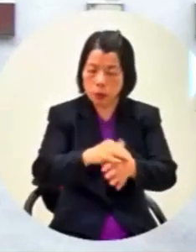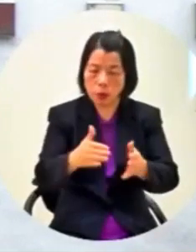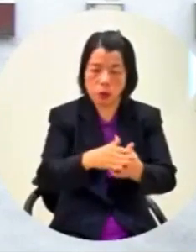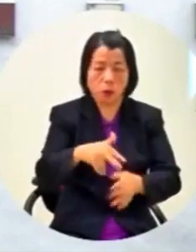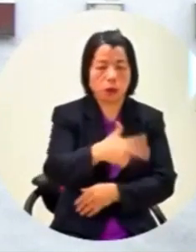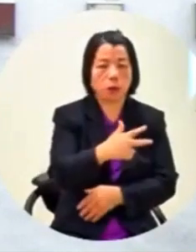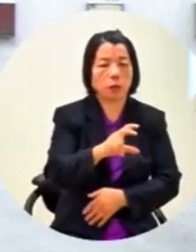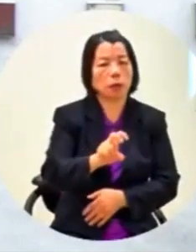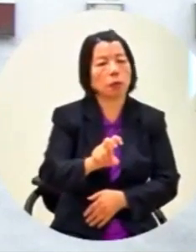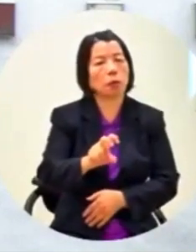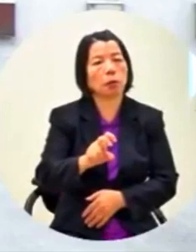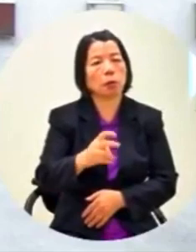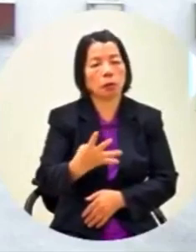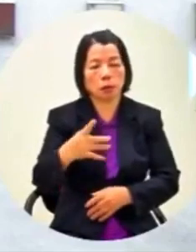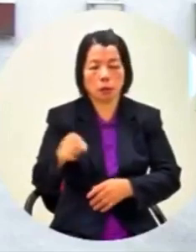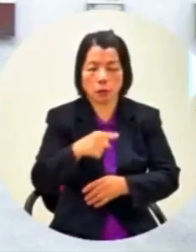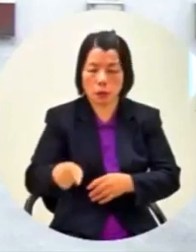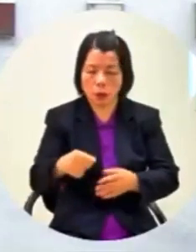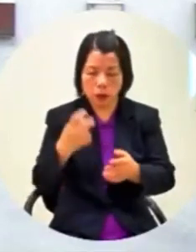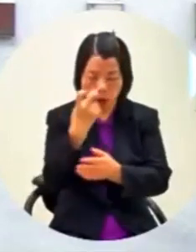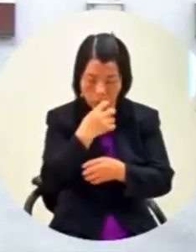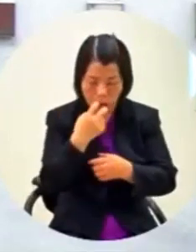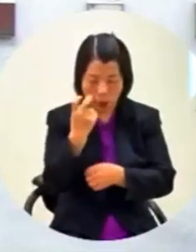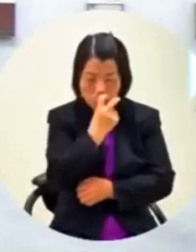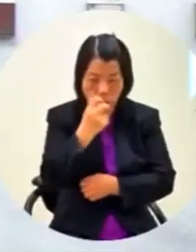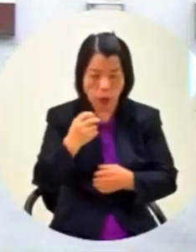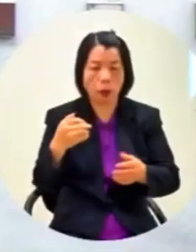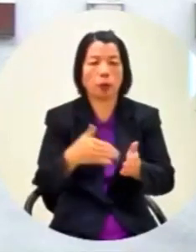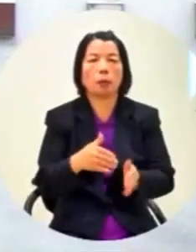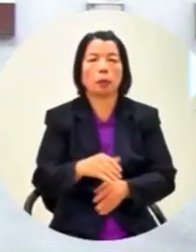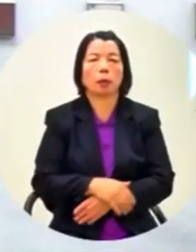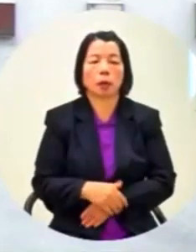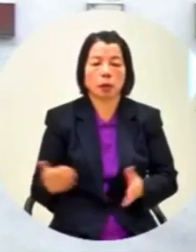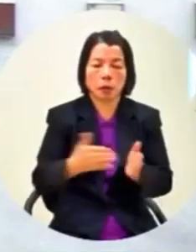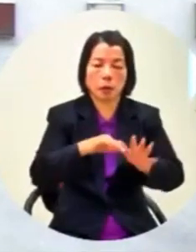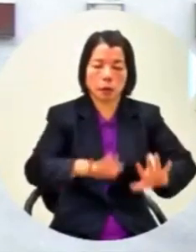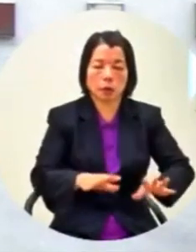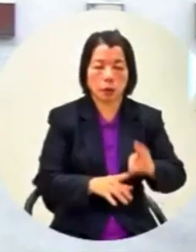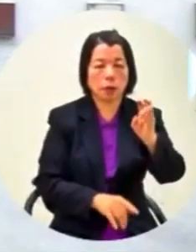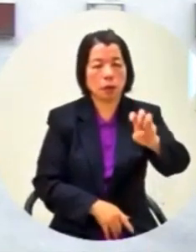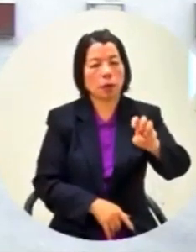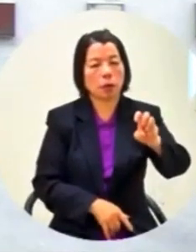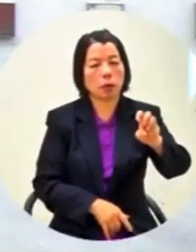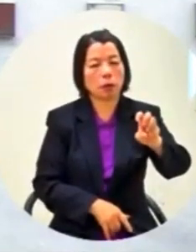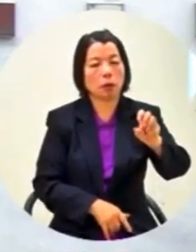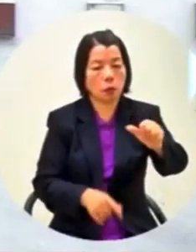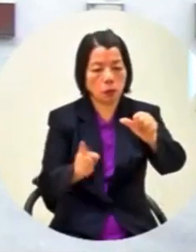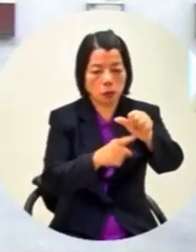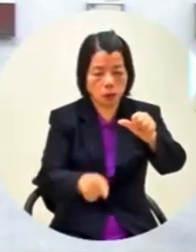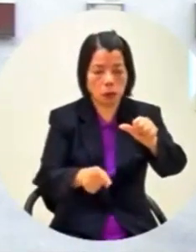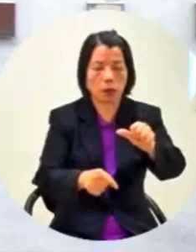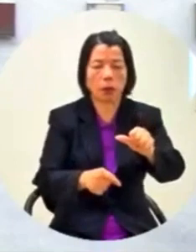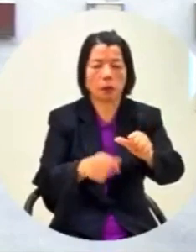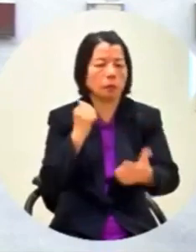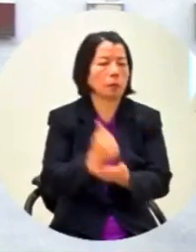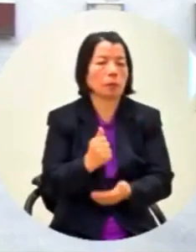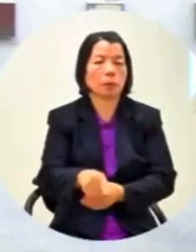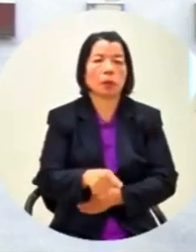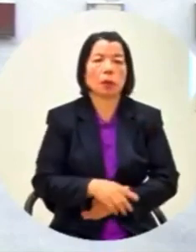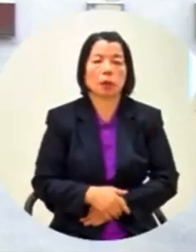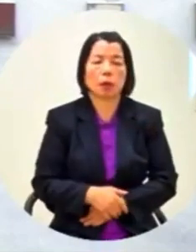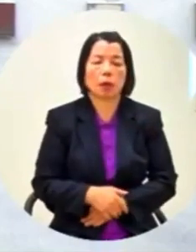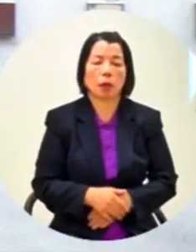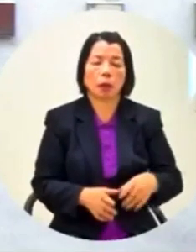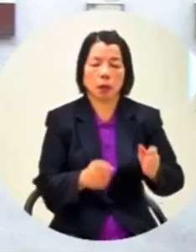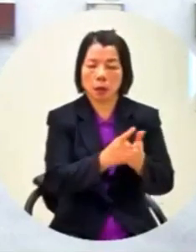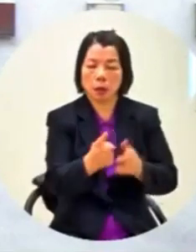744名的官兵检疫之后，截至目前已有35例确诊，其中有16案是在